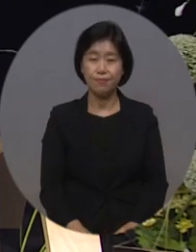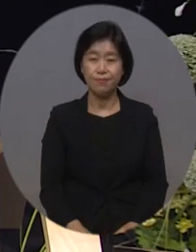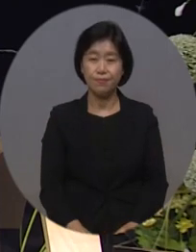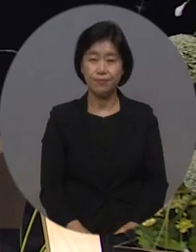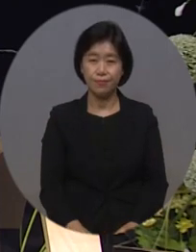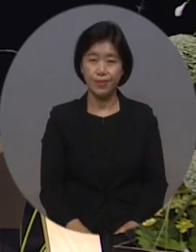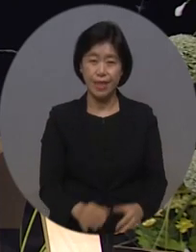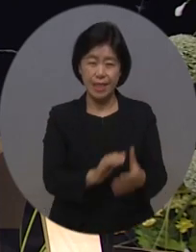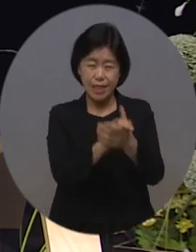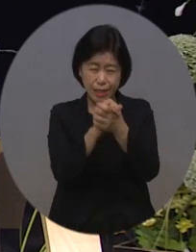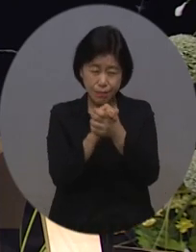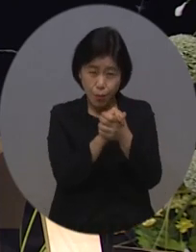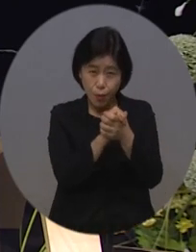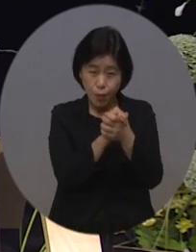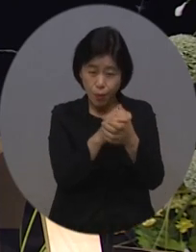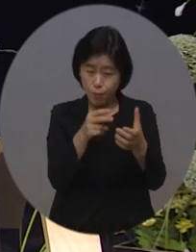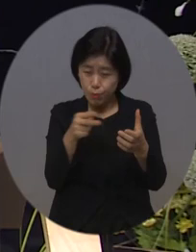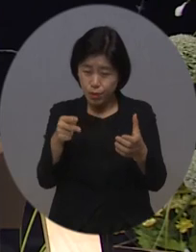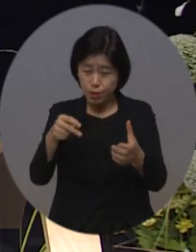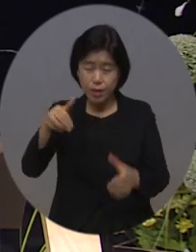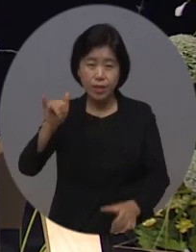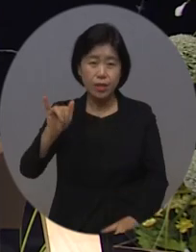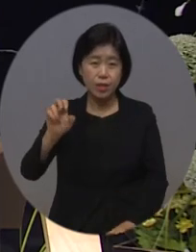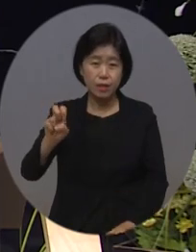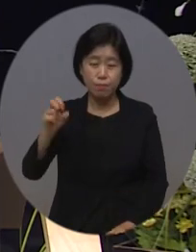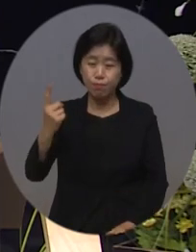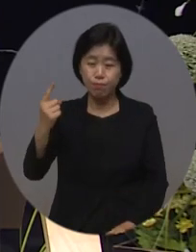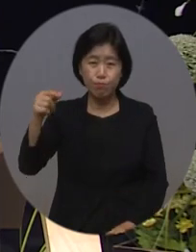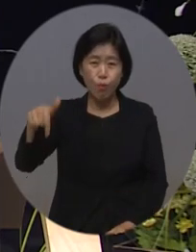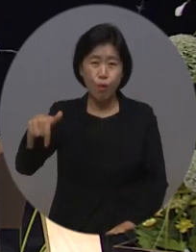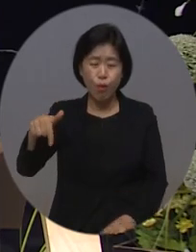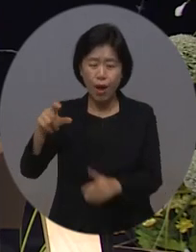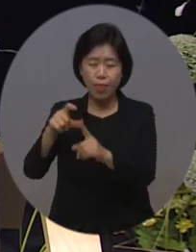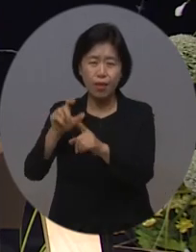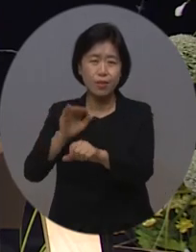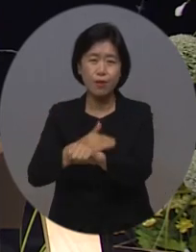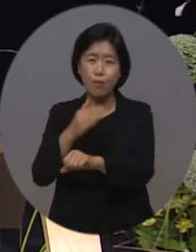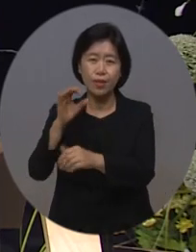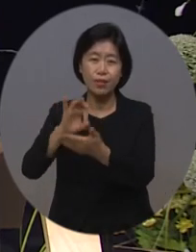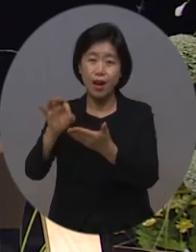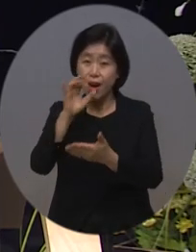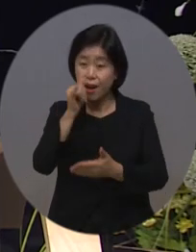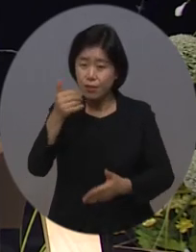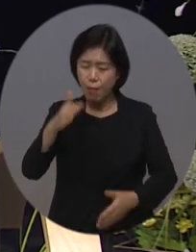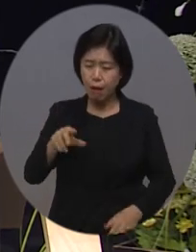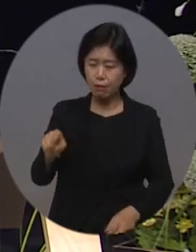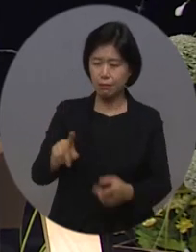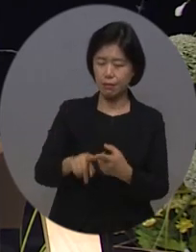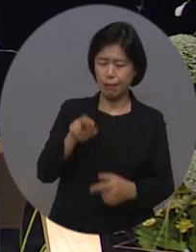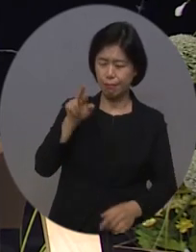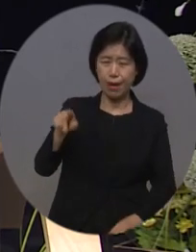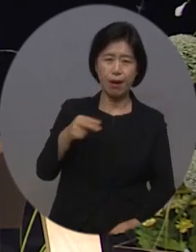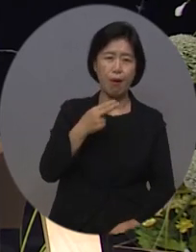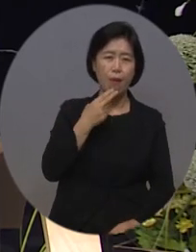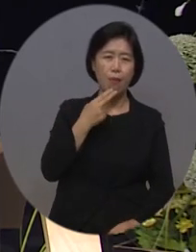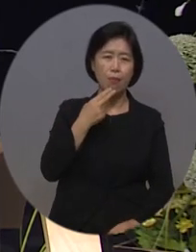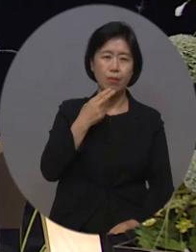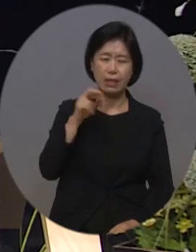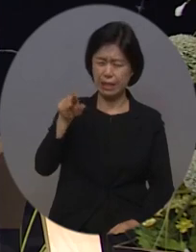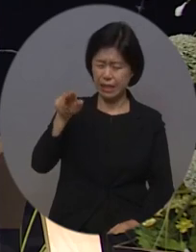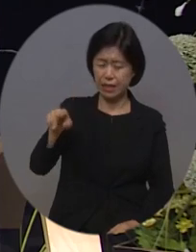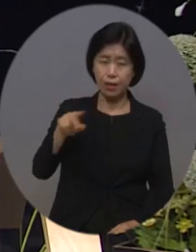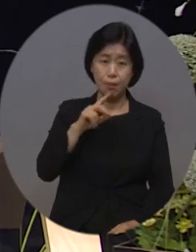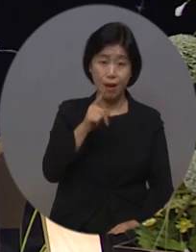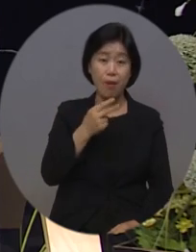친목을 친목이라고 오기 해도 아무시랑토하는 그런 이름, 훗날 누군가에게